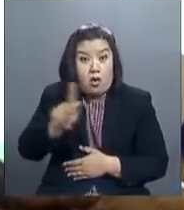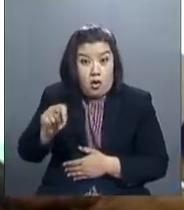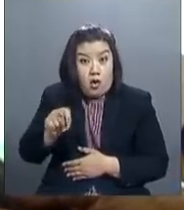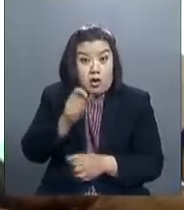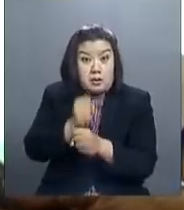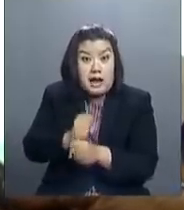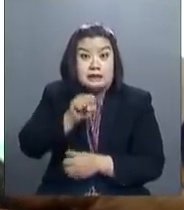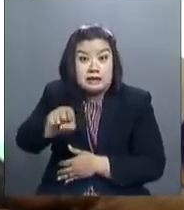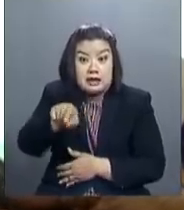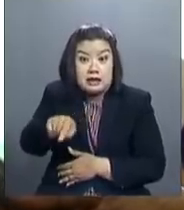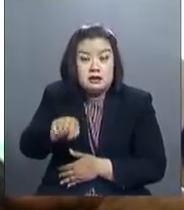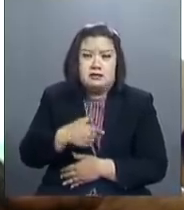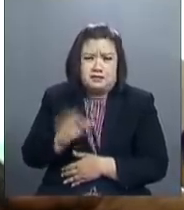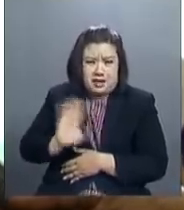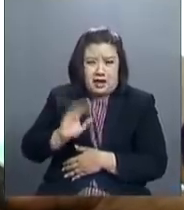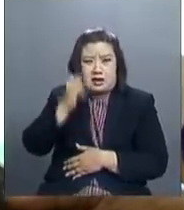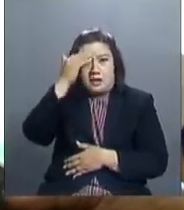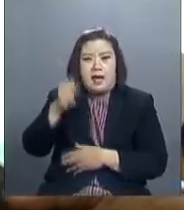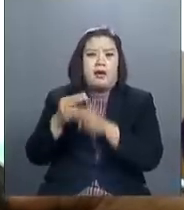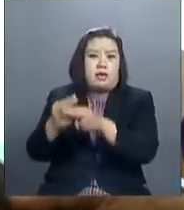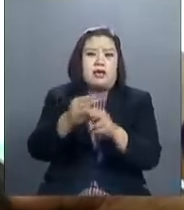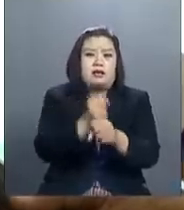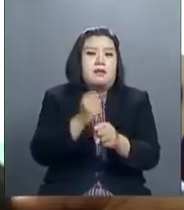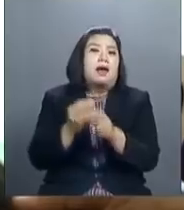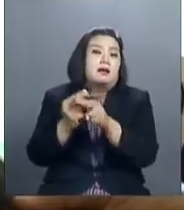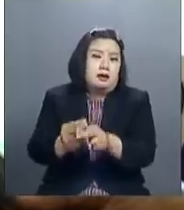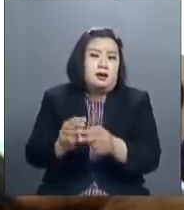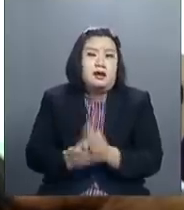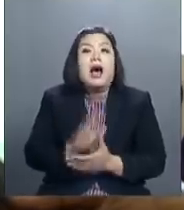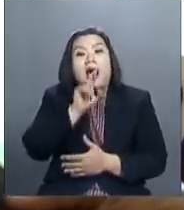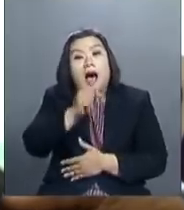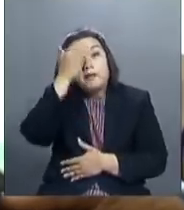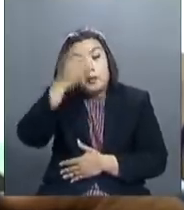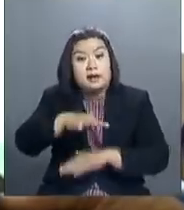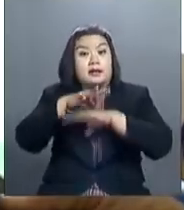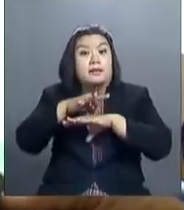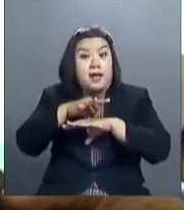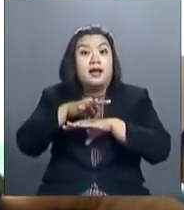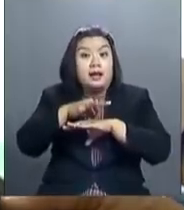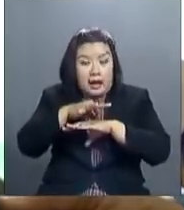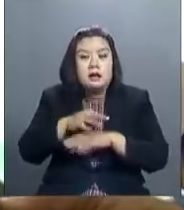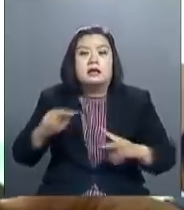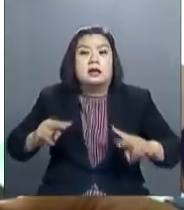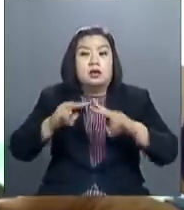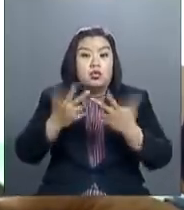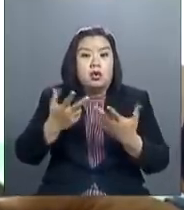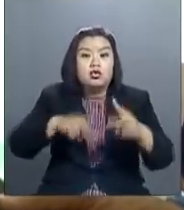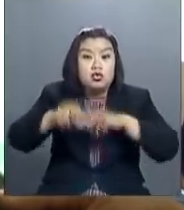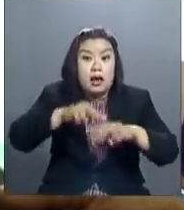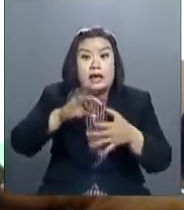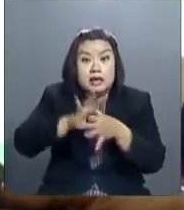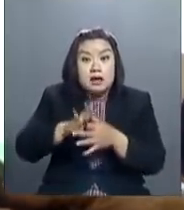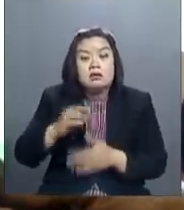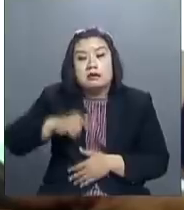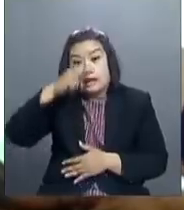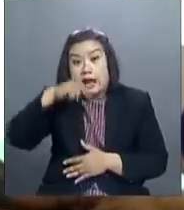ทำเองจะไปสั่งเขาได้ยังไง ฐานะฝ่ายความมั่นคงที่ดูแลความสงบเนี่ยมองว่ามันจะเกิดความไม่สงบเกิดขึ้นตรงน ี้เขาไม่ได้